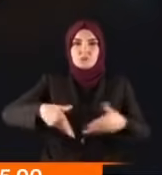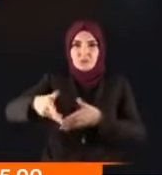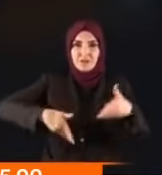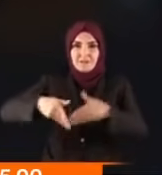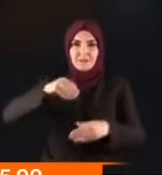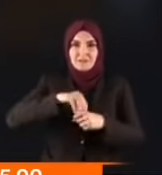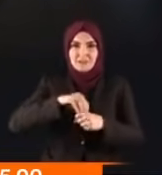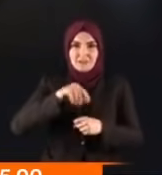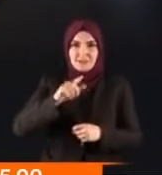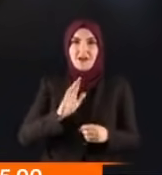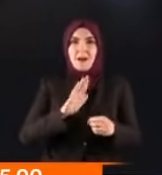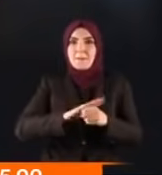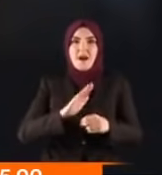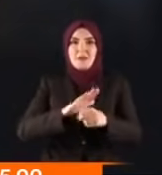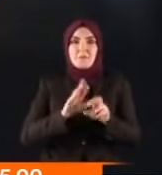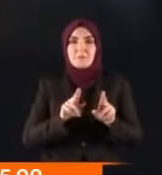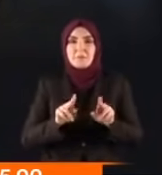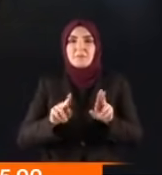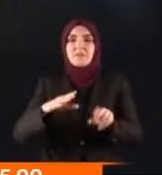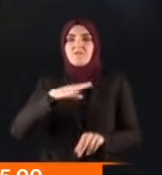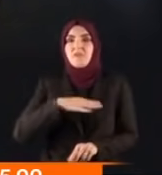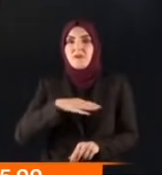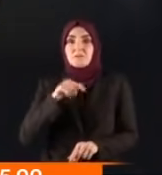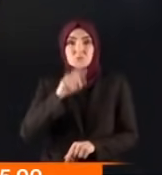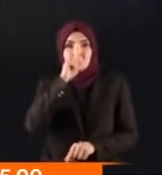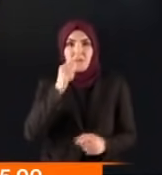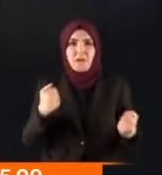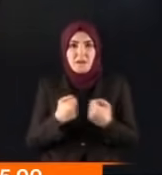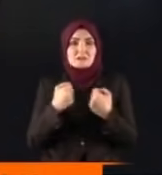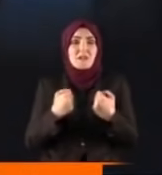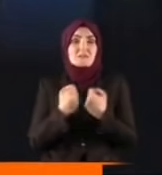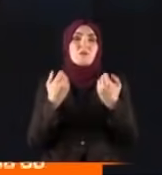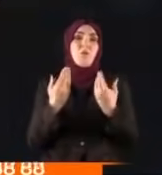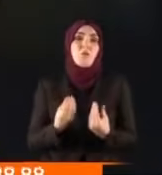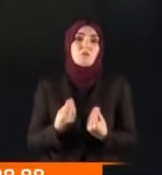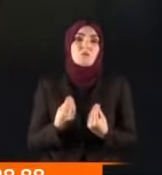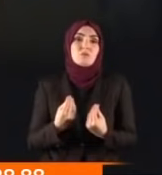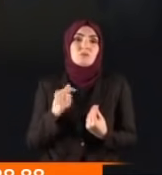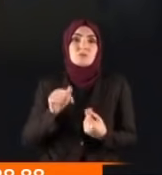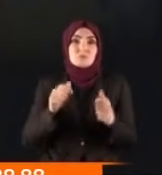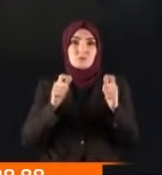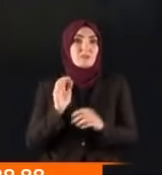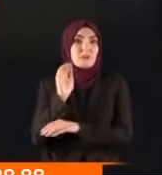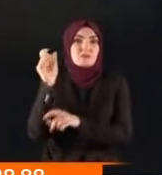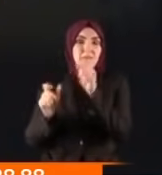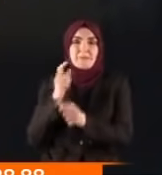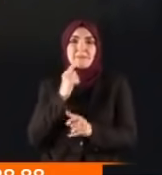ise tek değil, onlarca. İlçe sakinleri tepkili ve bir an önce önlem alınsın istiyorlar.